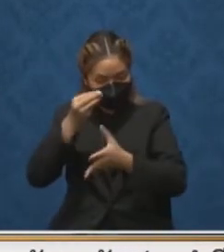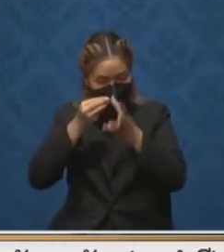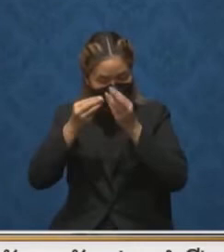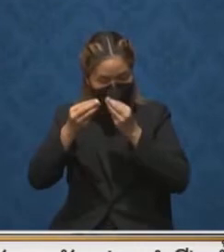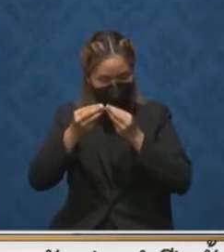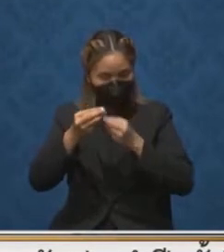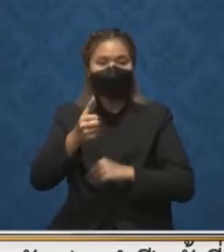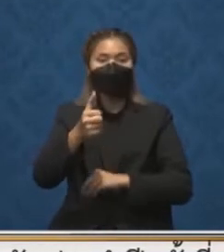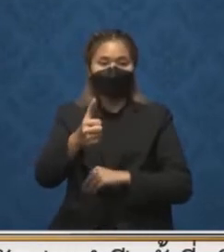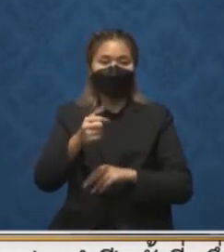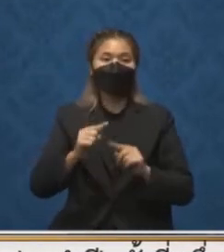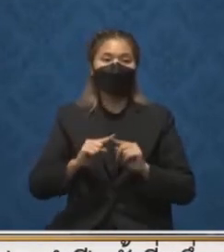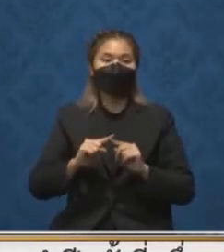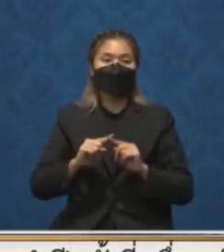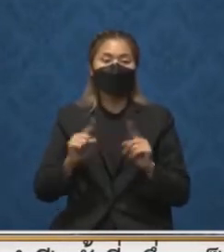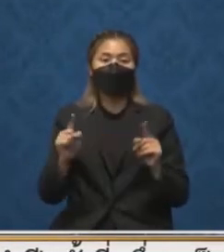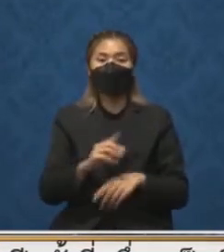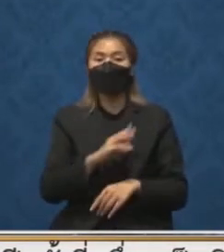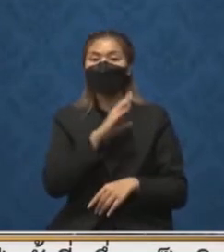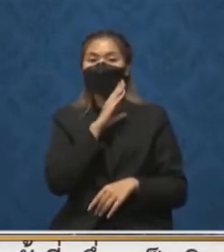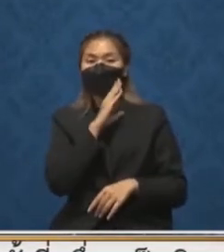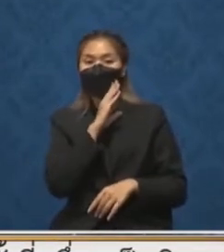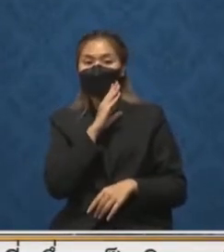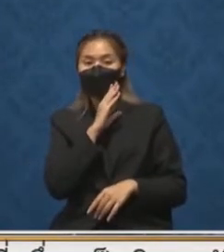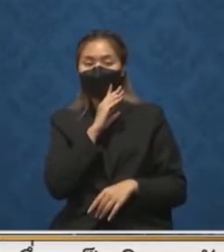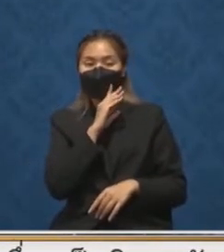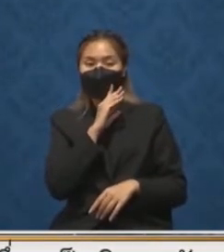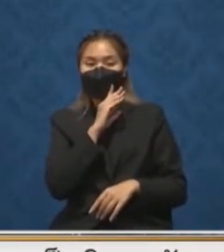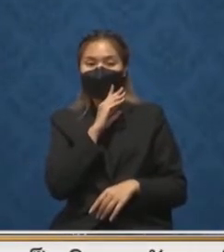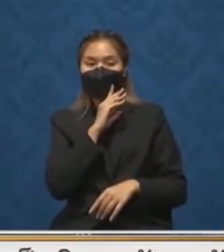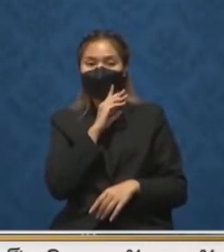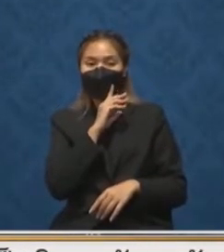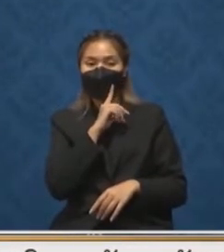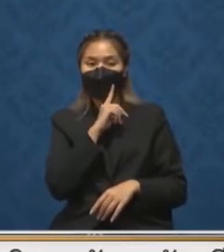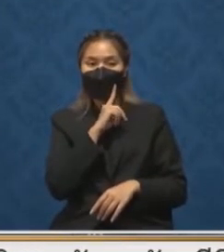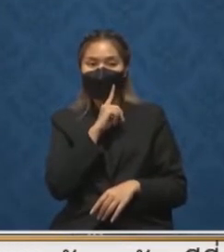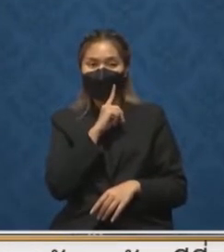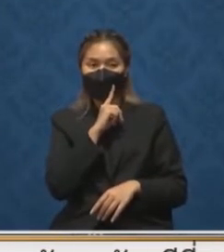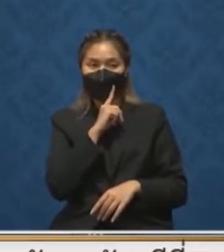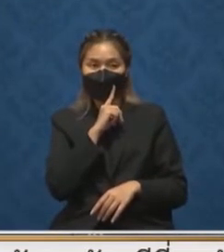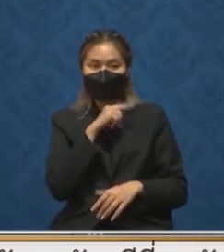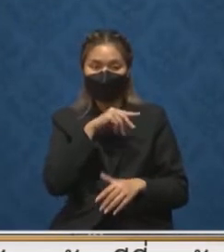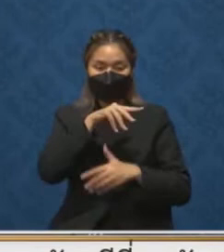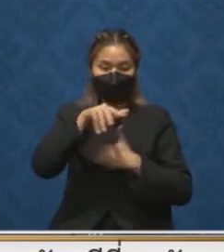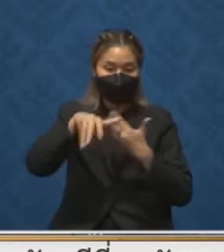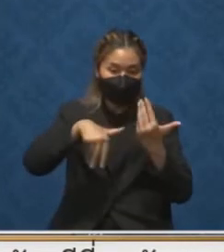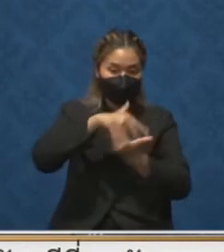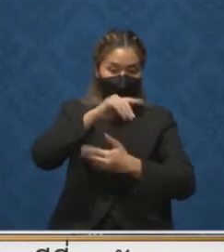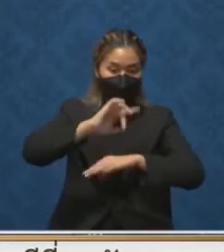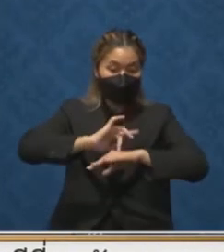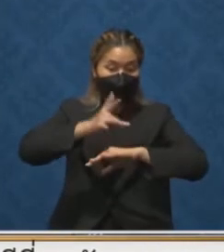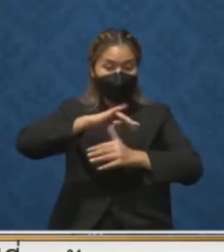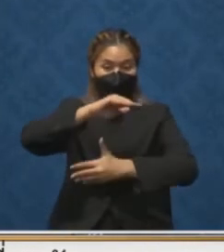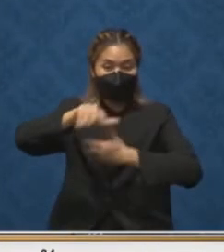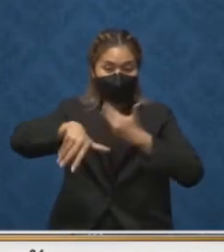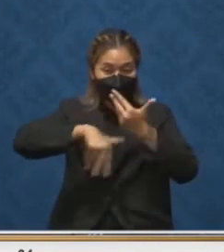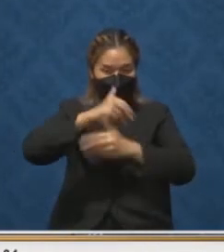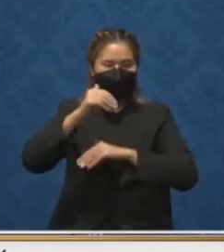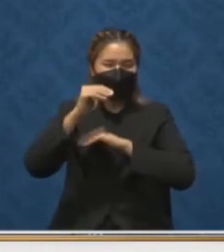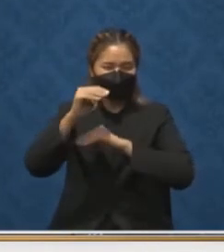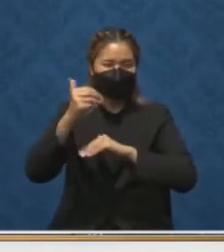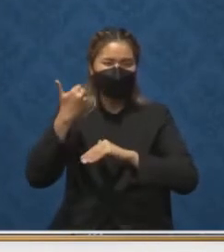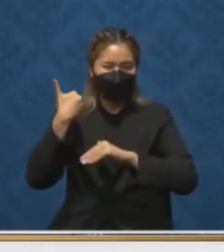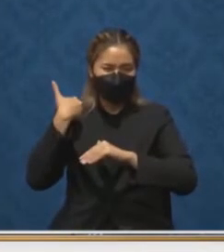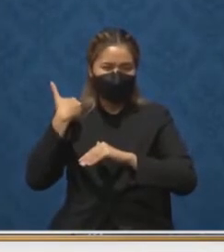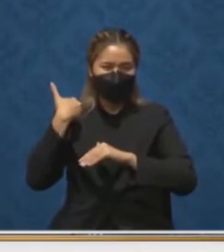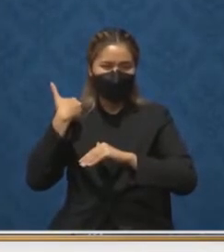แต่มิติของการเลือกการใช้สัพยากรที่มีจำกัดกระจายไปใช้ในอุตส่ากรรมใดบ